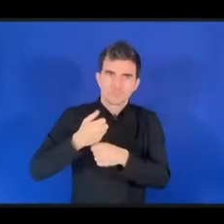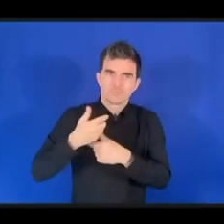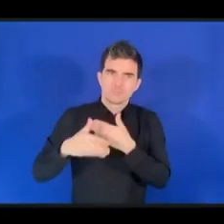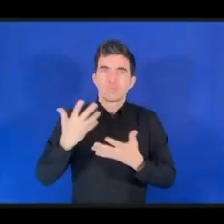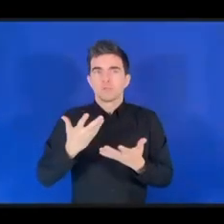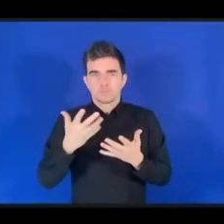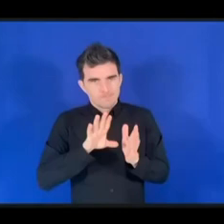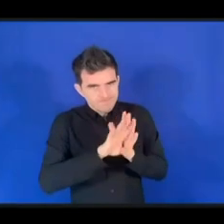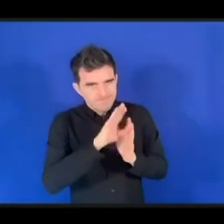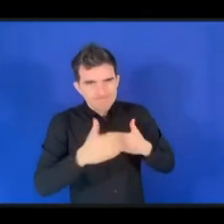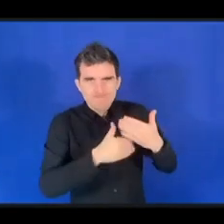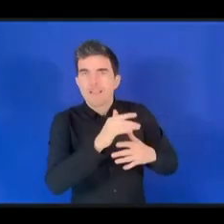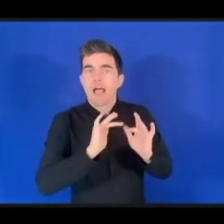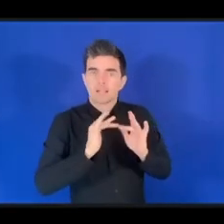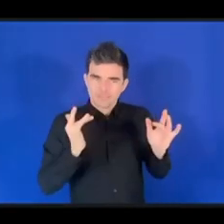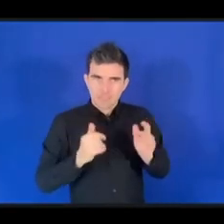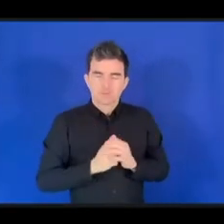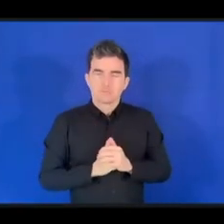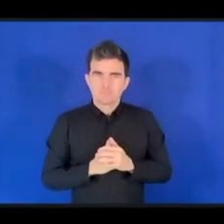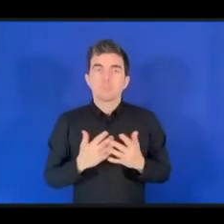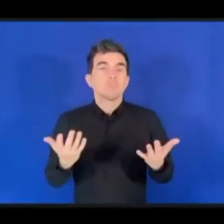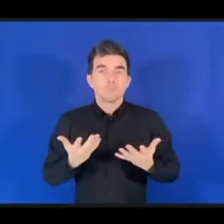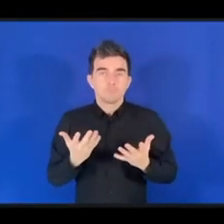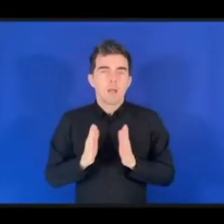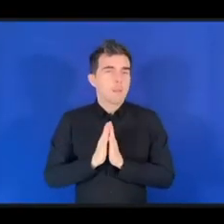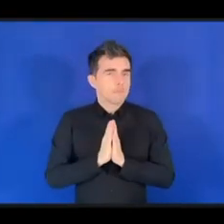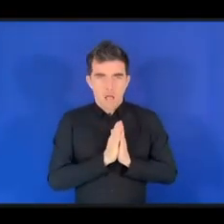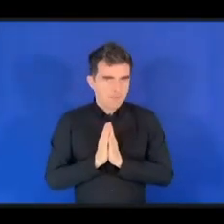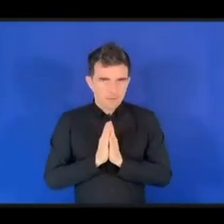لنا لكي نتقاسم الاراء